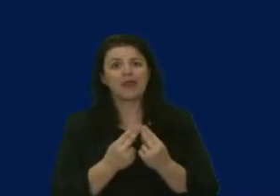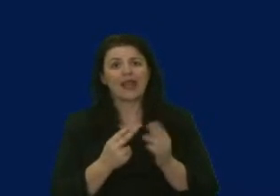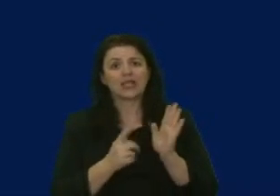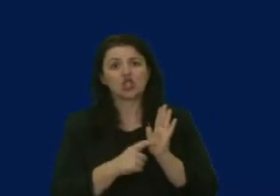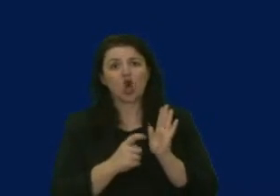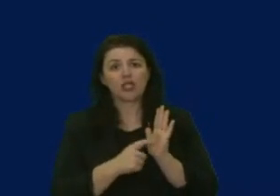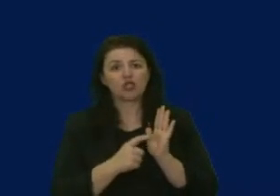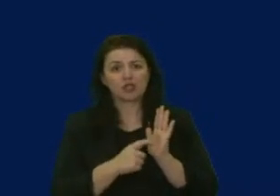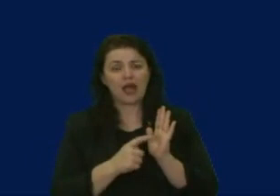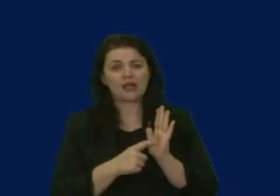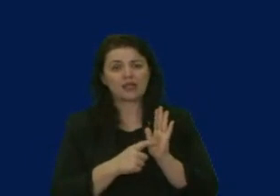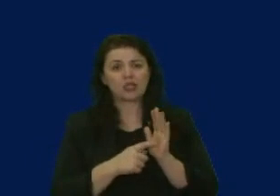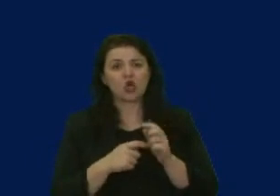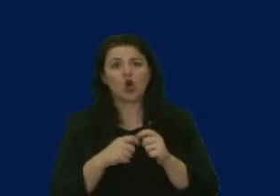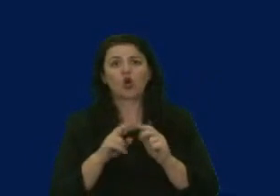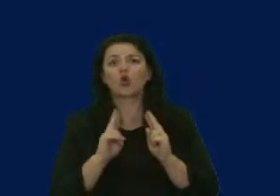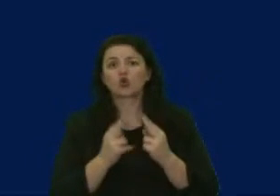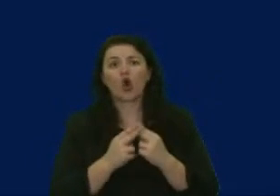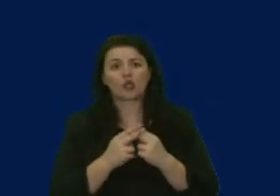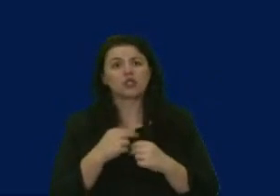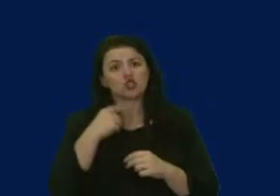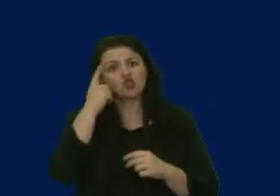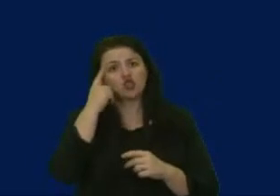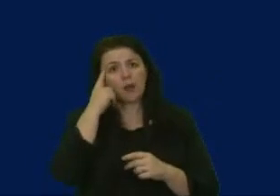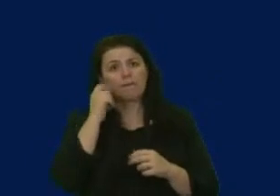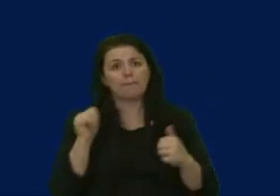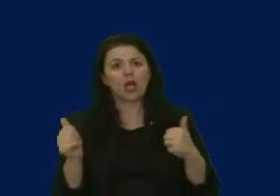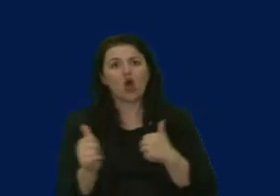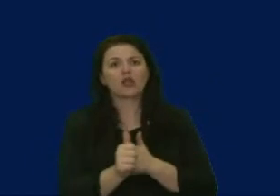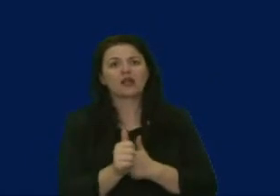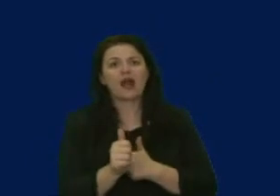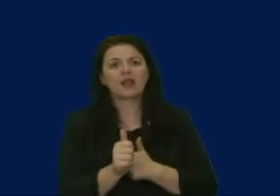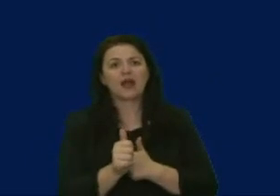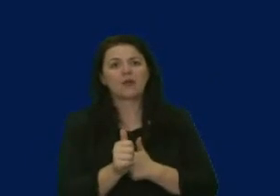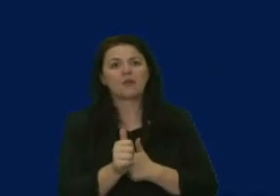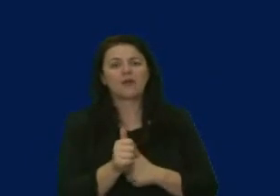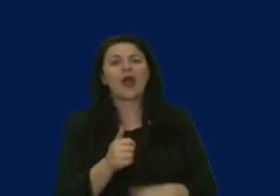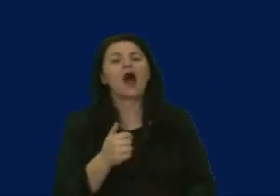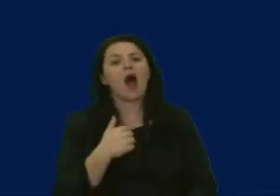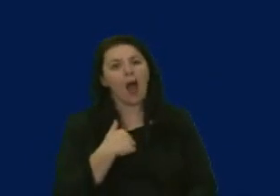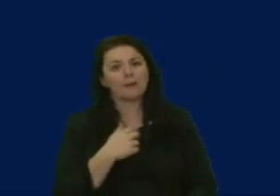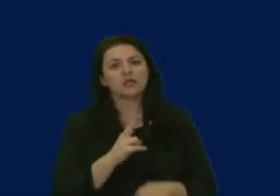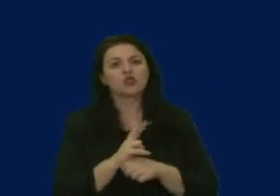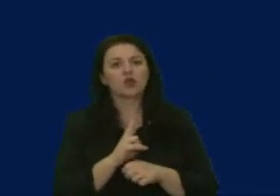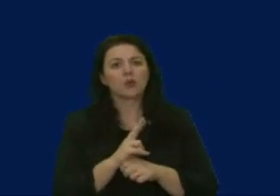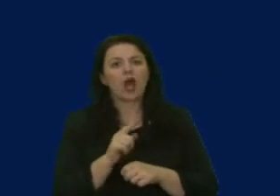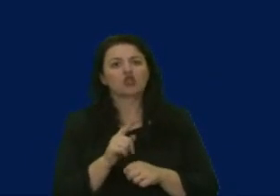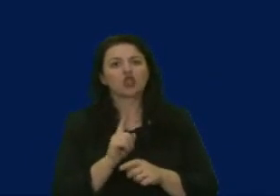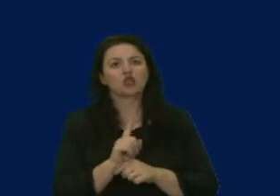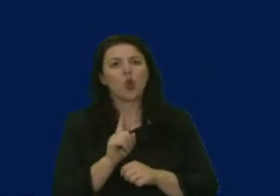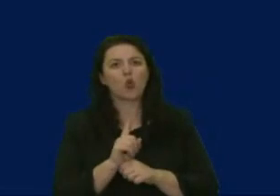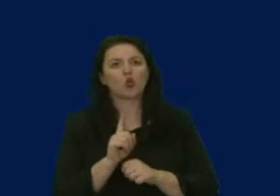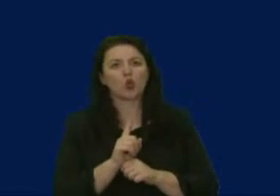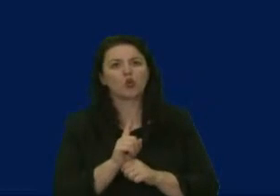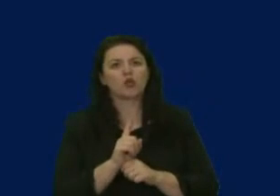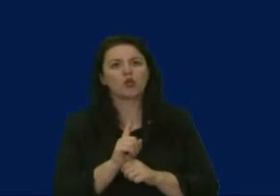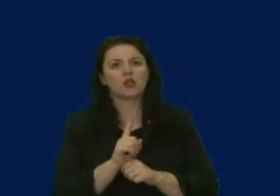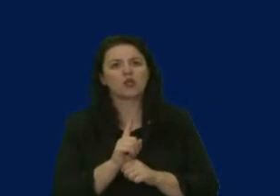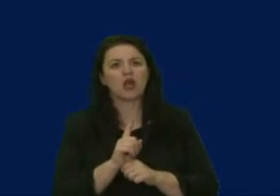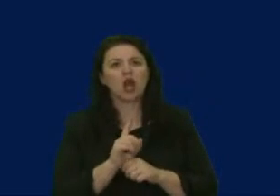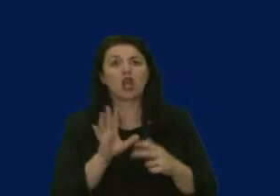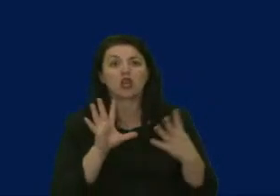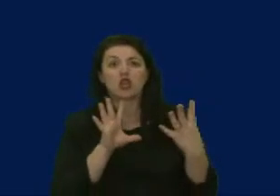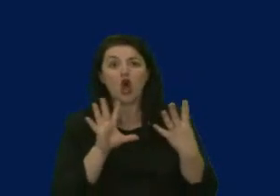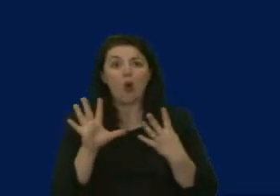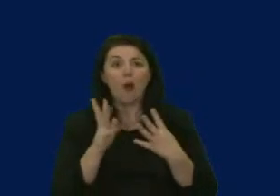solicitat cu toții știm că reprez o prioritate pentru cetățeni am ținut cont de acest lucru Am investit 9 milioane de